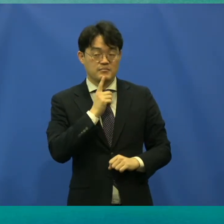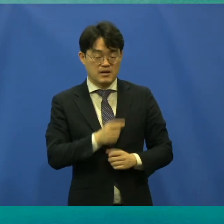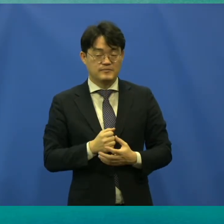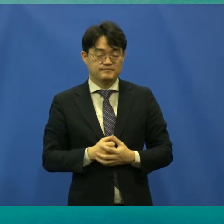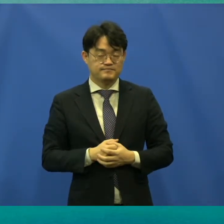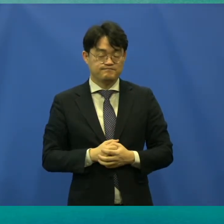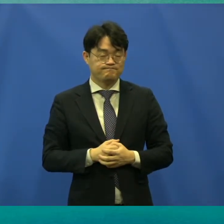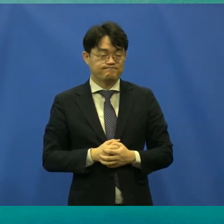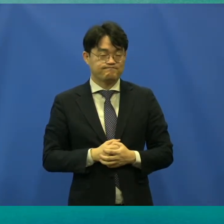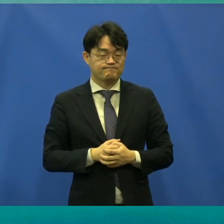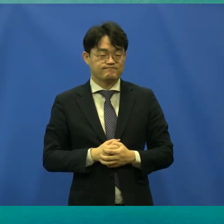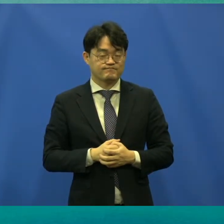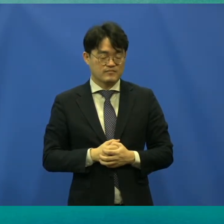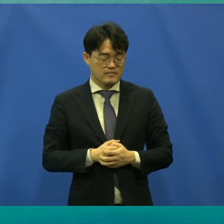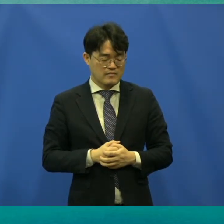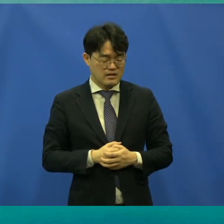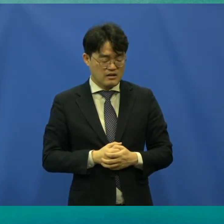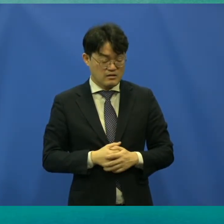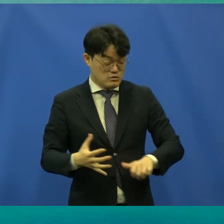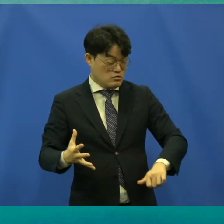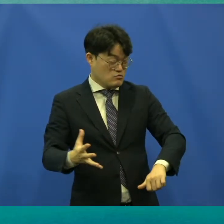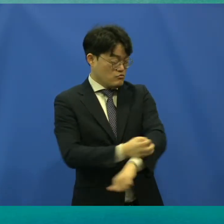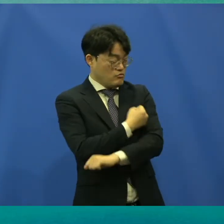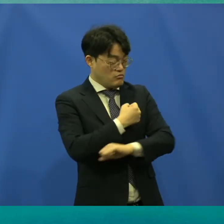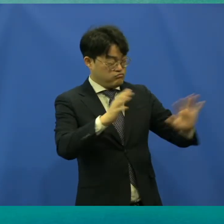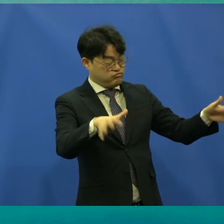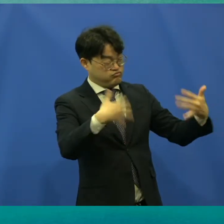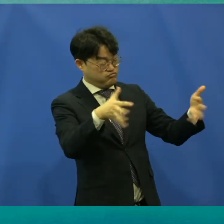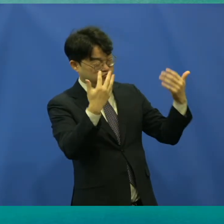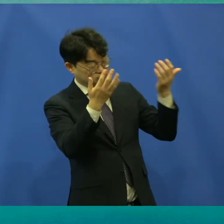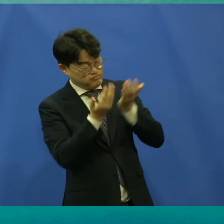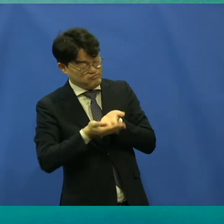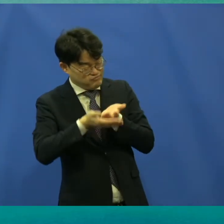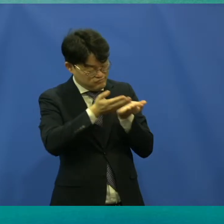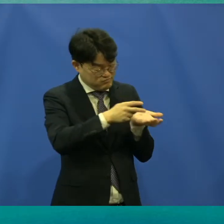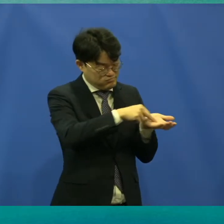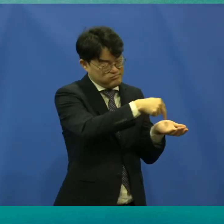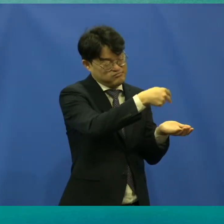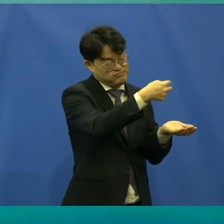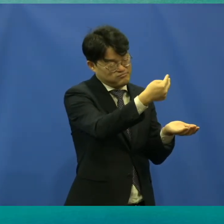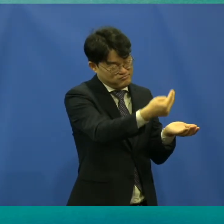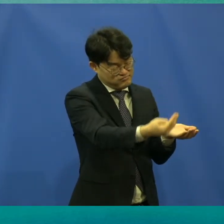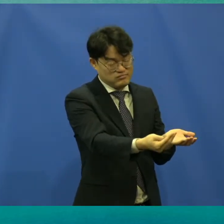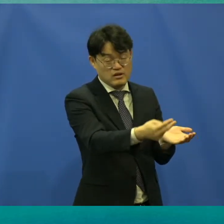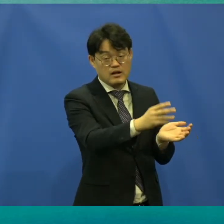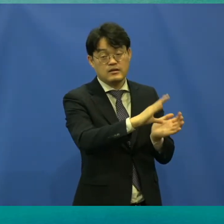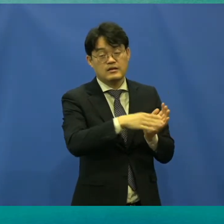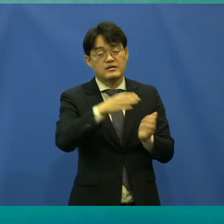광풍이 불고 바닷속에 던져지게 하시는 것 안에는 하나님의 자비하심이 숨어 있습니다.